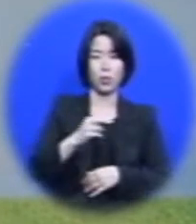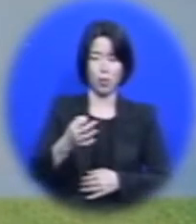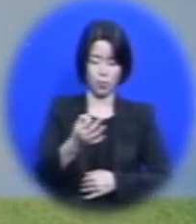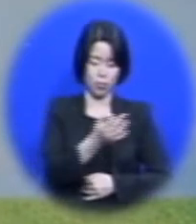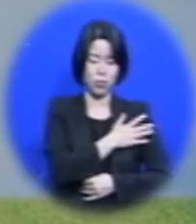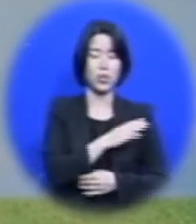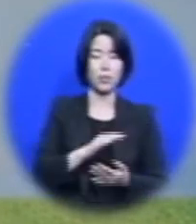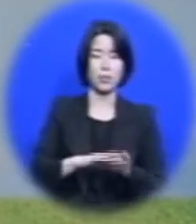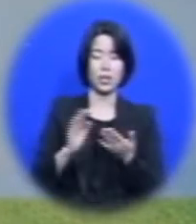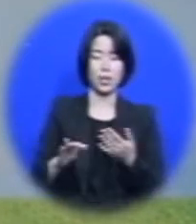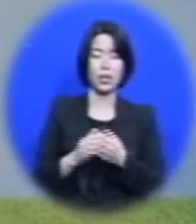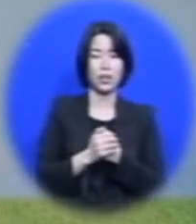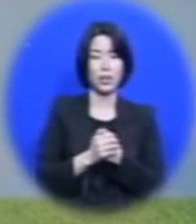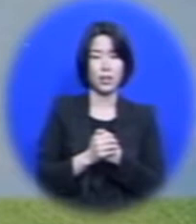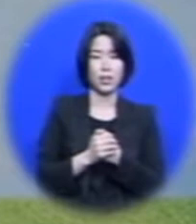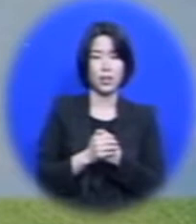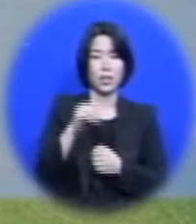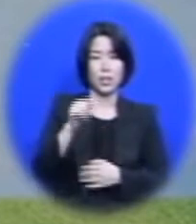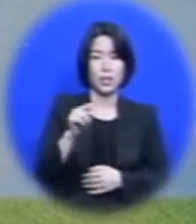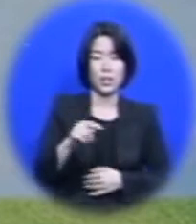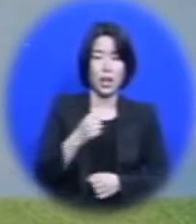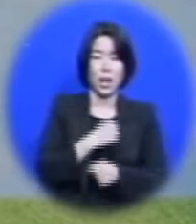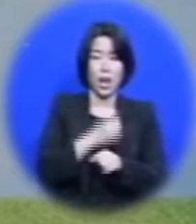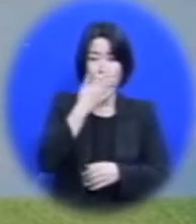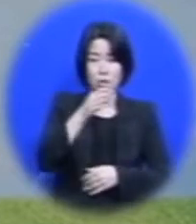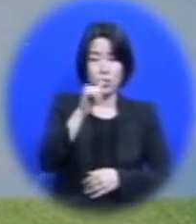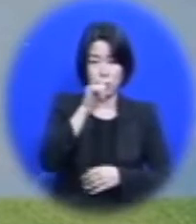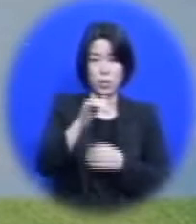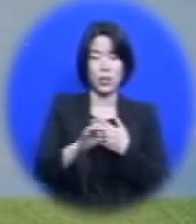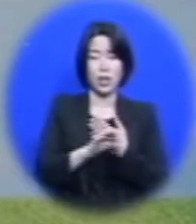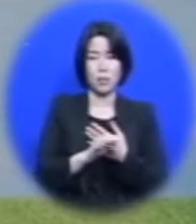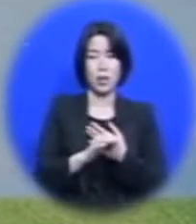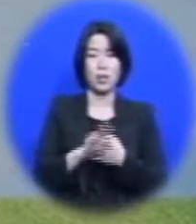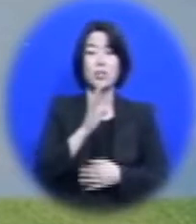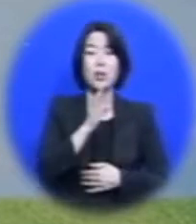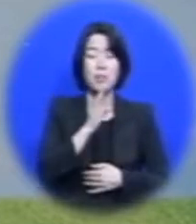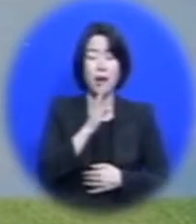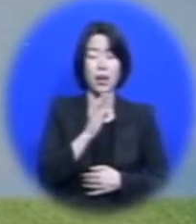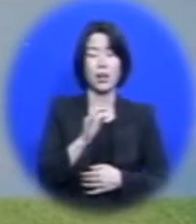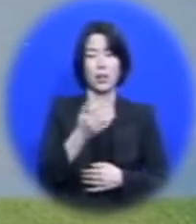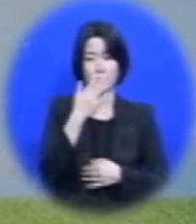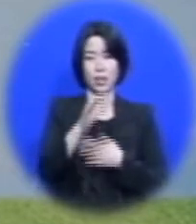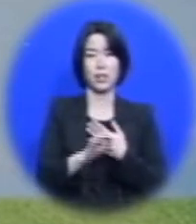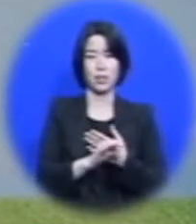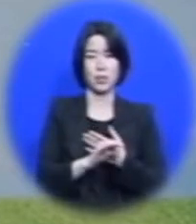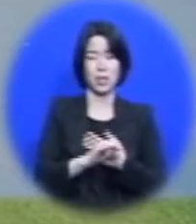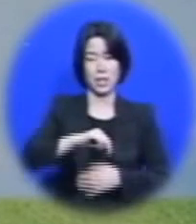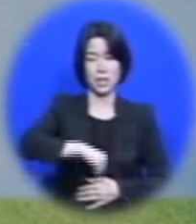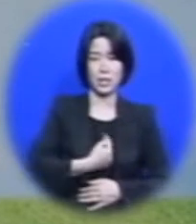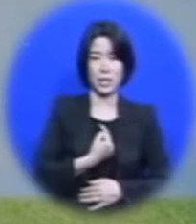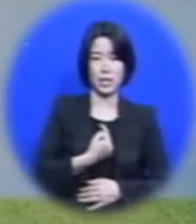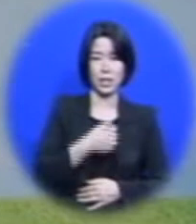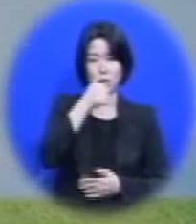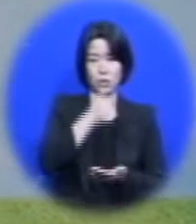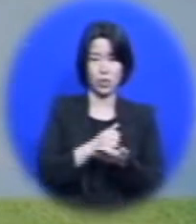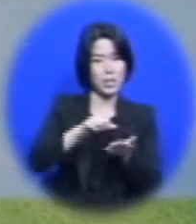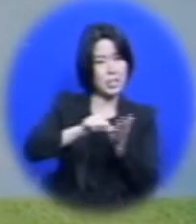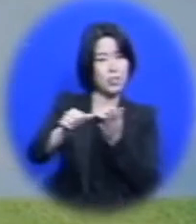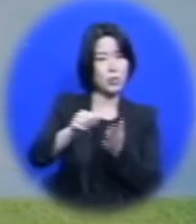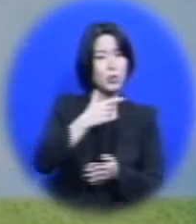부자입니다. 그가 할 수 있었다면, 정말 할 수 있었다면 자기 죄를 지워버리고